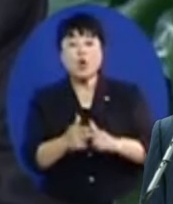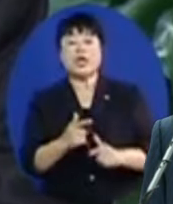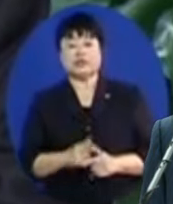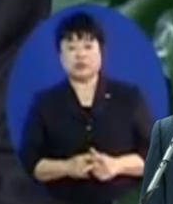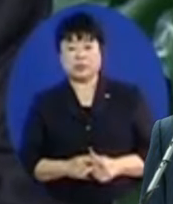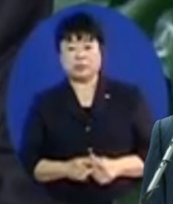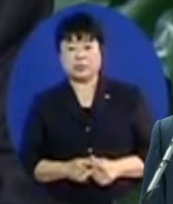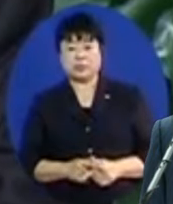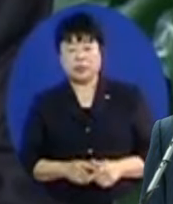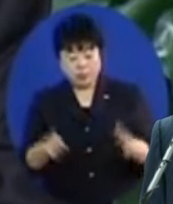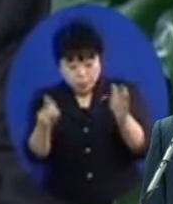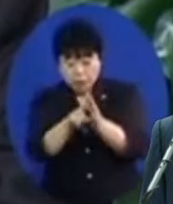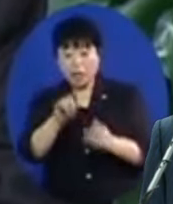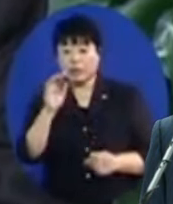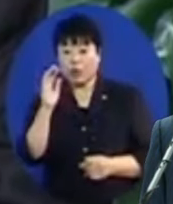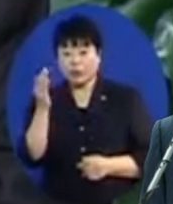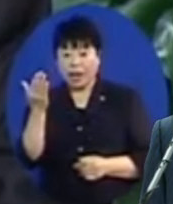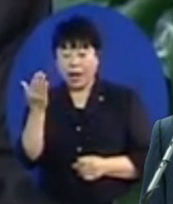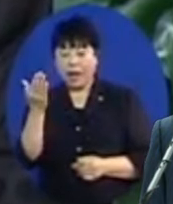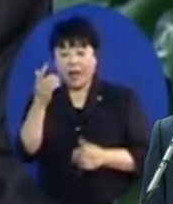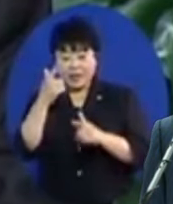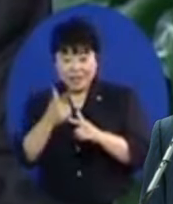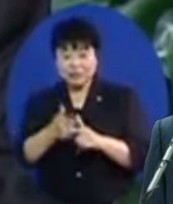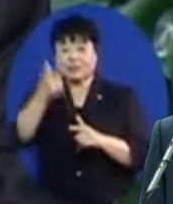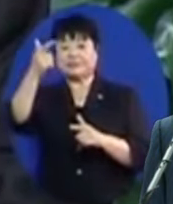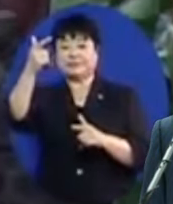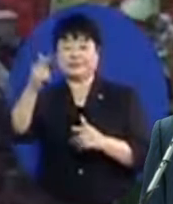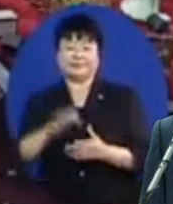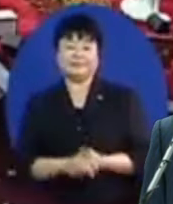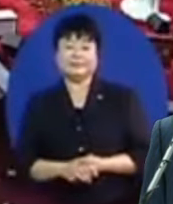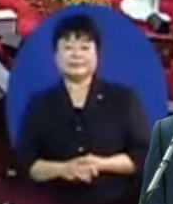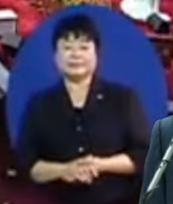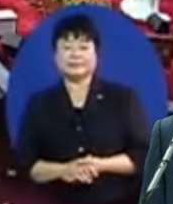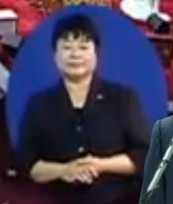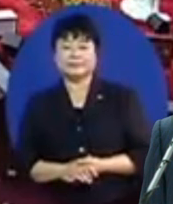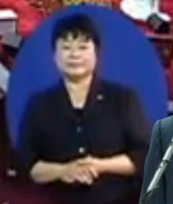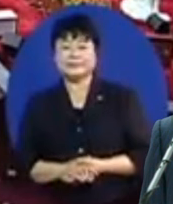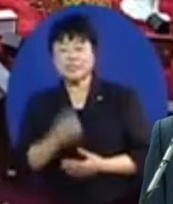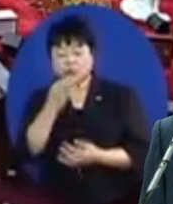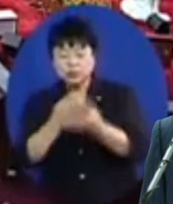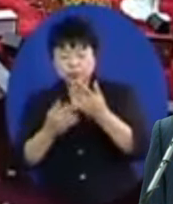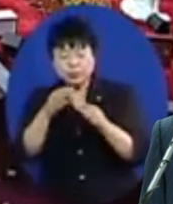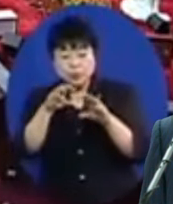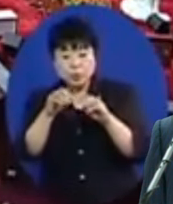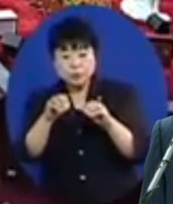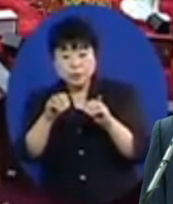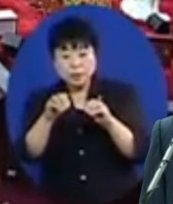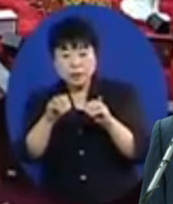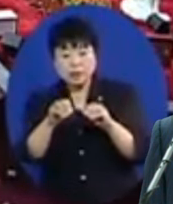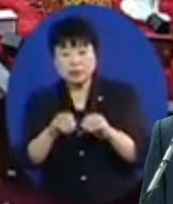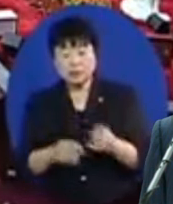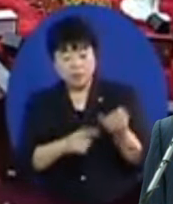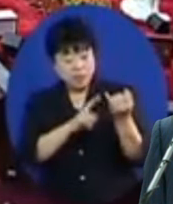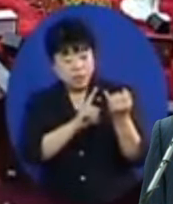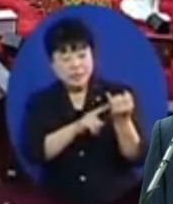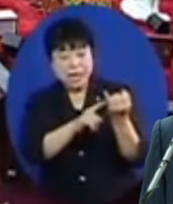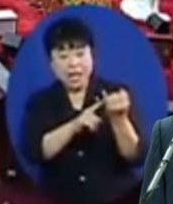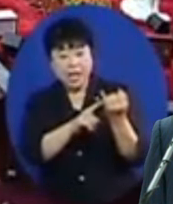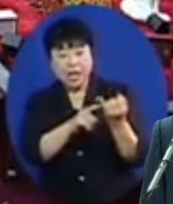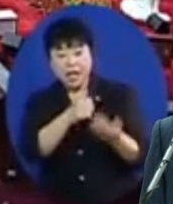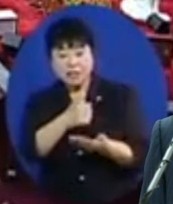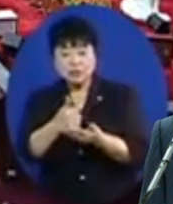것을 믿는다고 말하는 것입니다. 그래서 예수님은 그 꺼져가는 등불 같은 이 죄인인 여자를